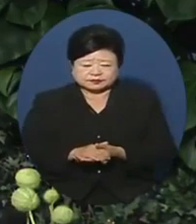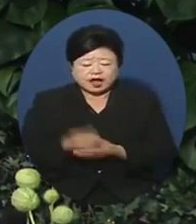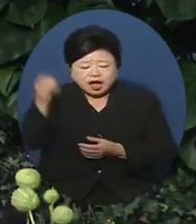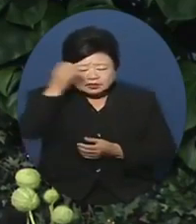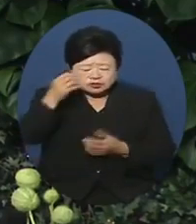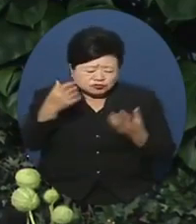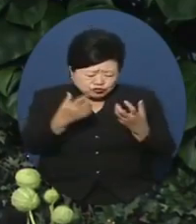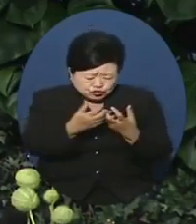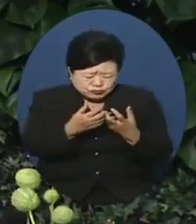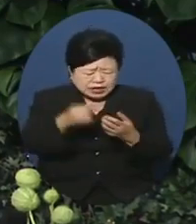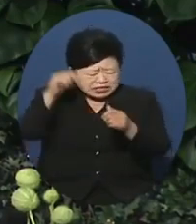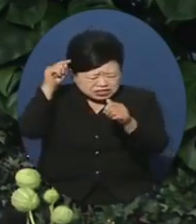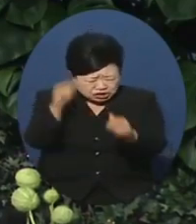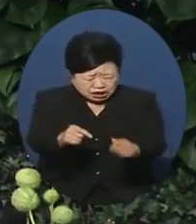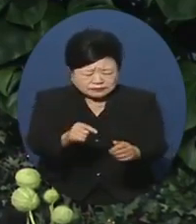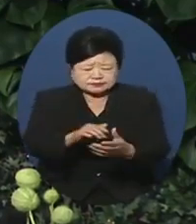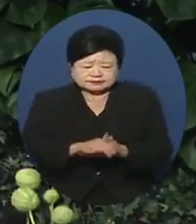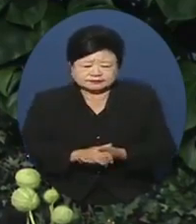성령으로 충만할지라다.